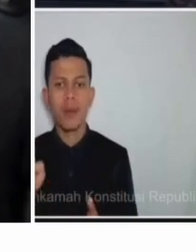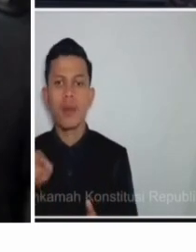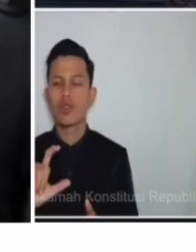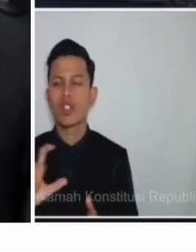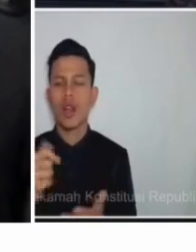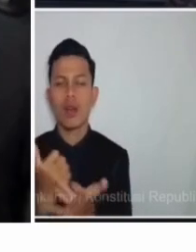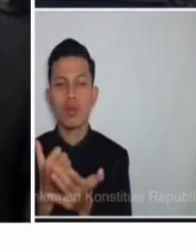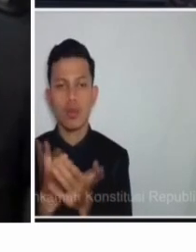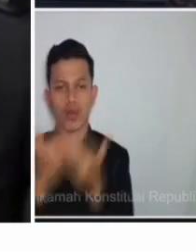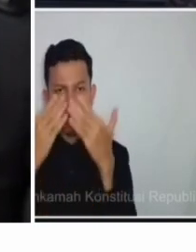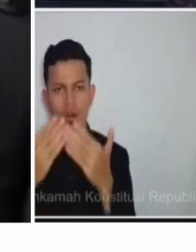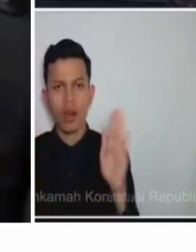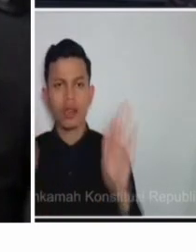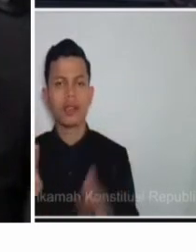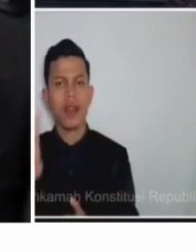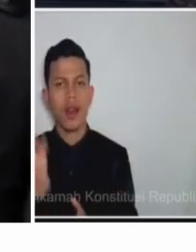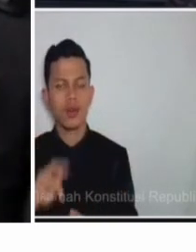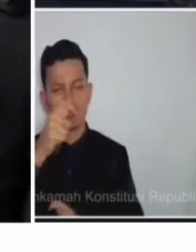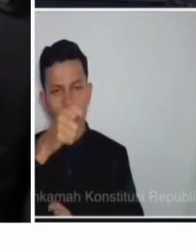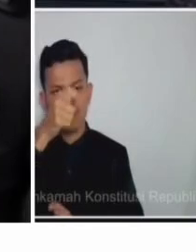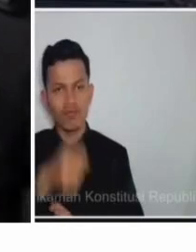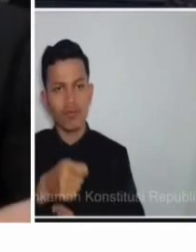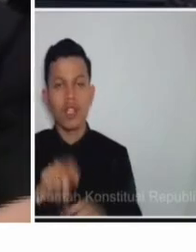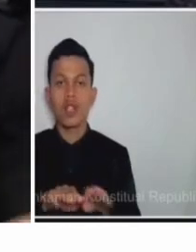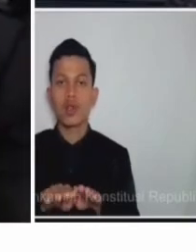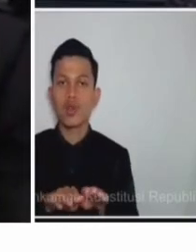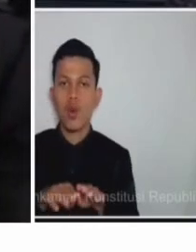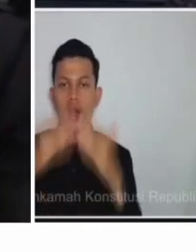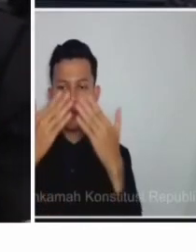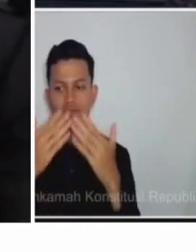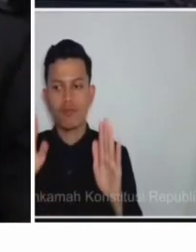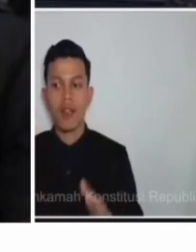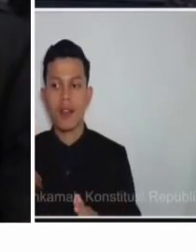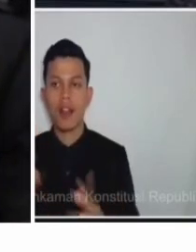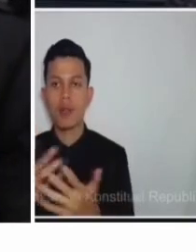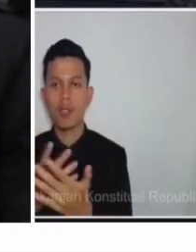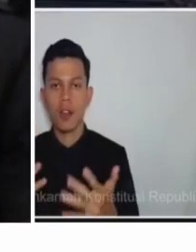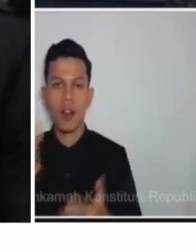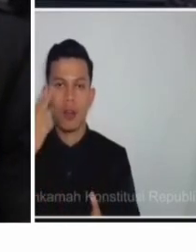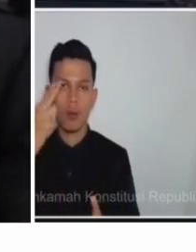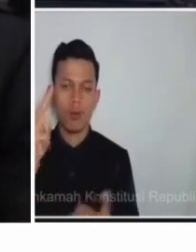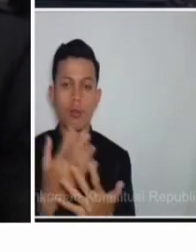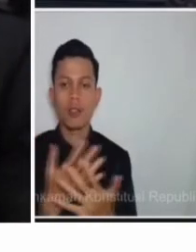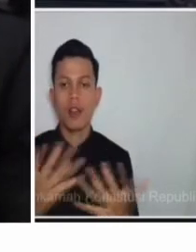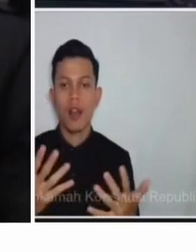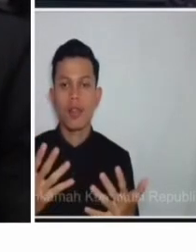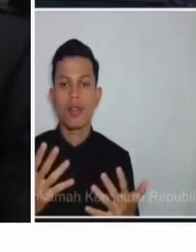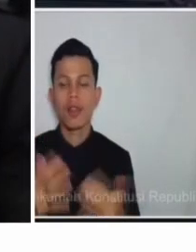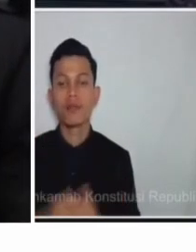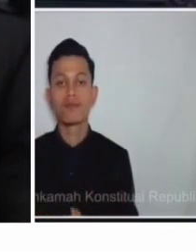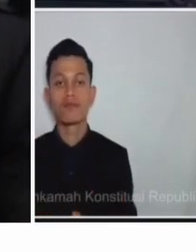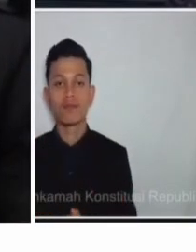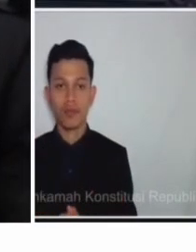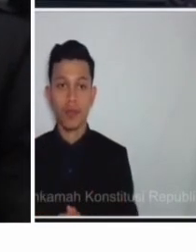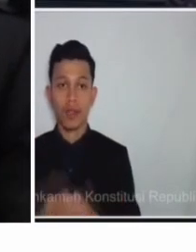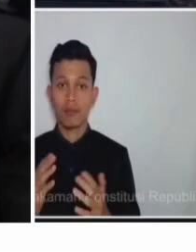merupakan bentuk nyata dari pembangkangan terhadap konstitusi jelas sekali dengan demikian Caca bagi saya